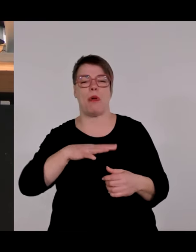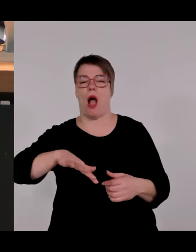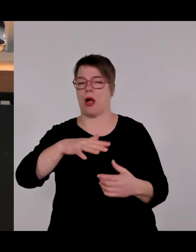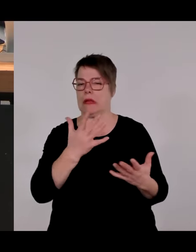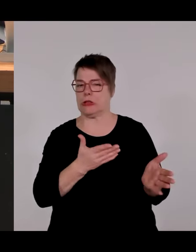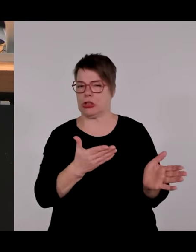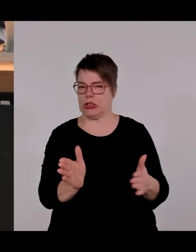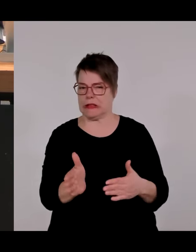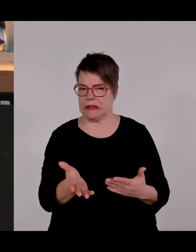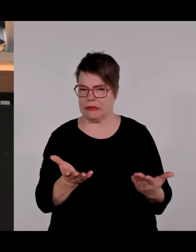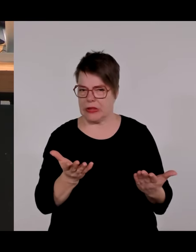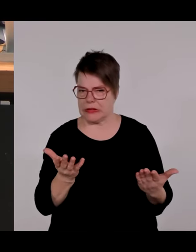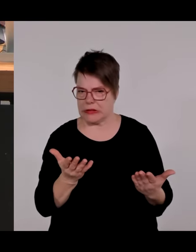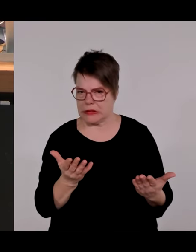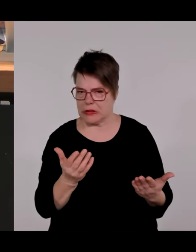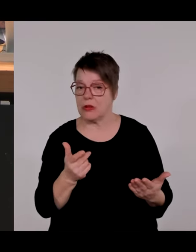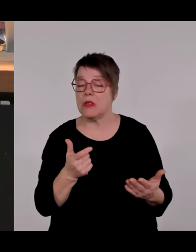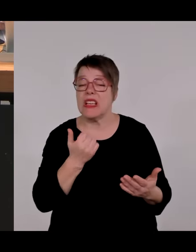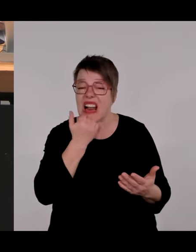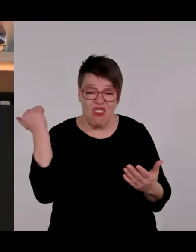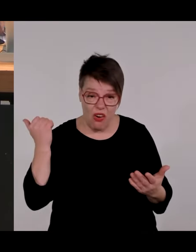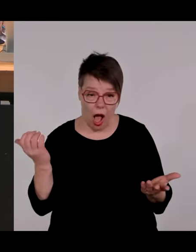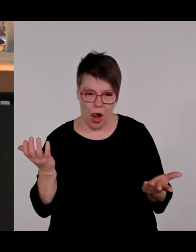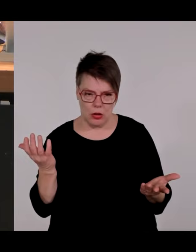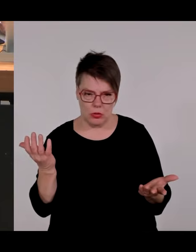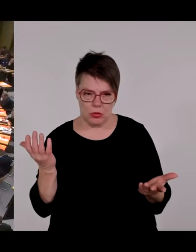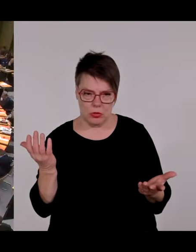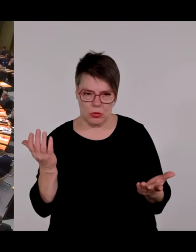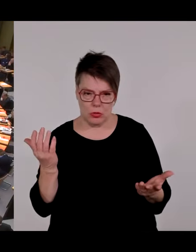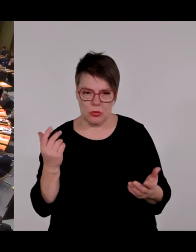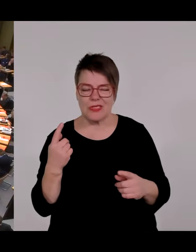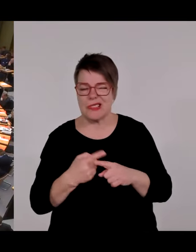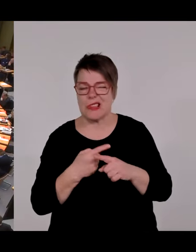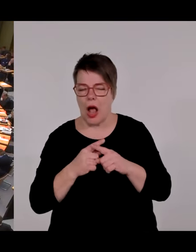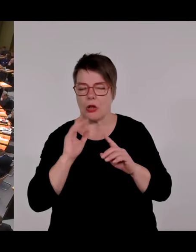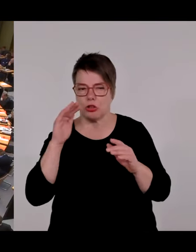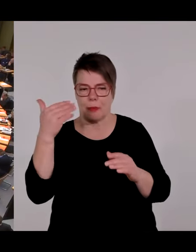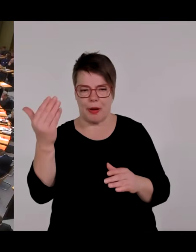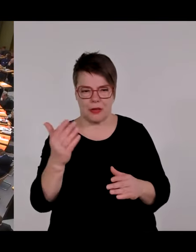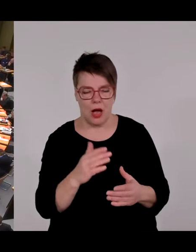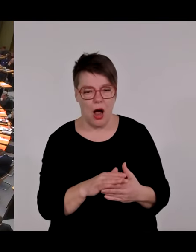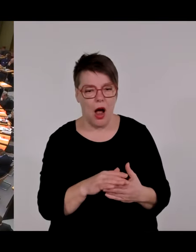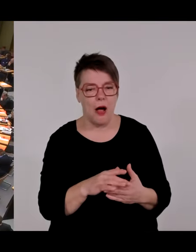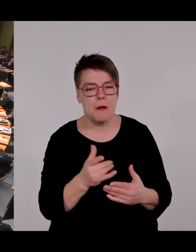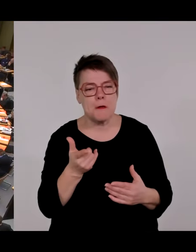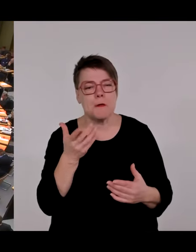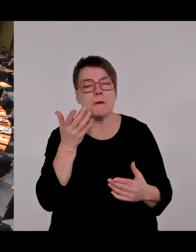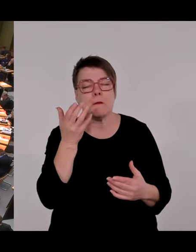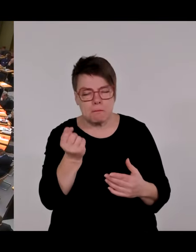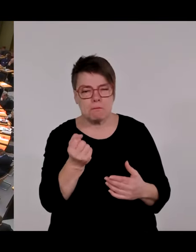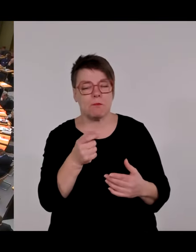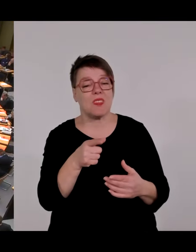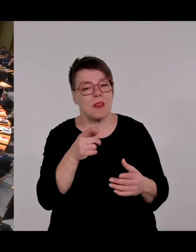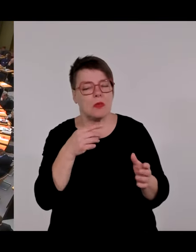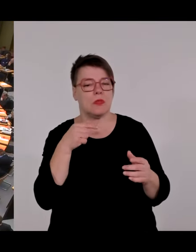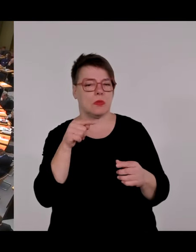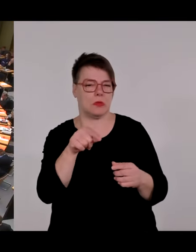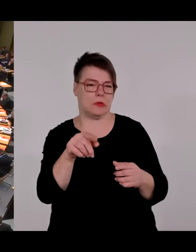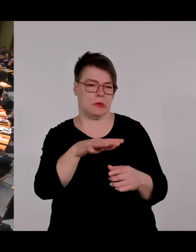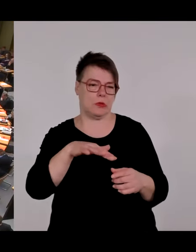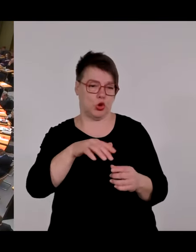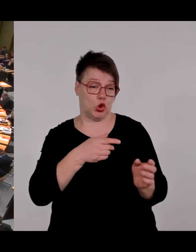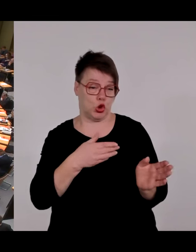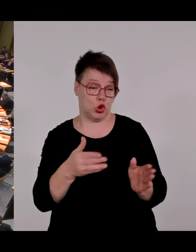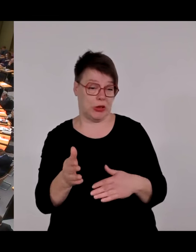zwar mitunter Schwierigkeiten erkennt. Auch sie sehen die schwarzafrikanischen Drogendealer. Auch sie sehen die Probleme. Aber was kommt denn auf